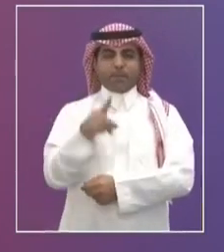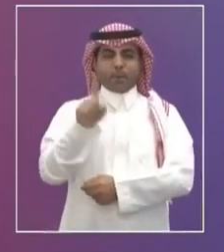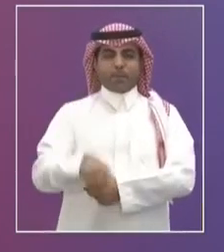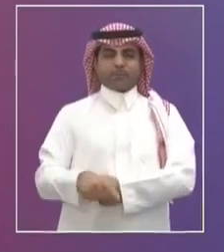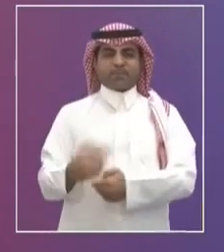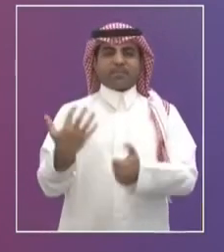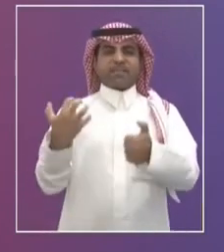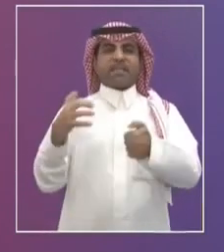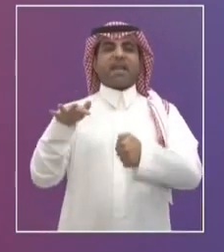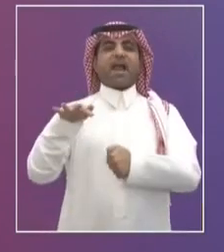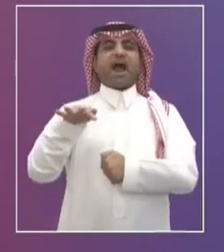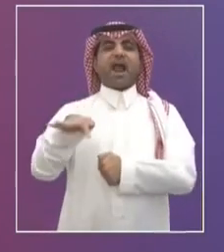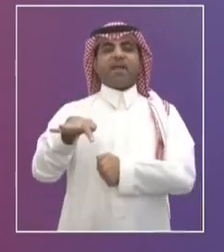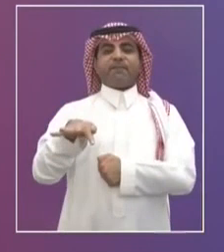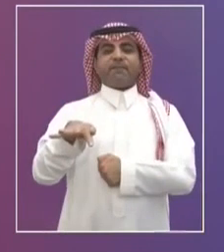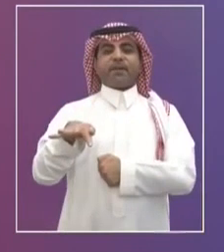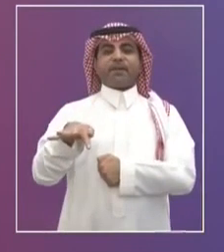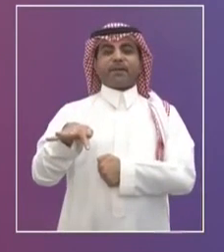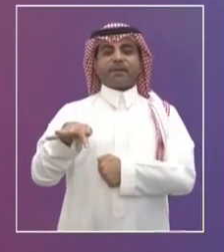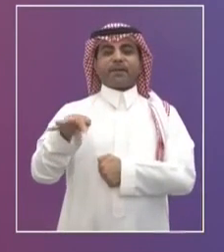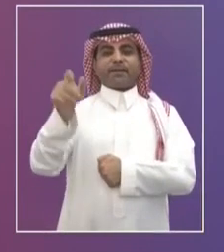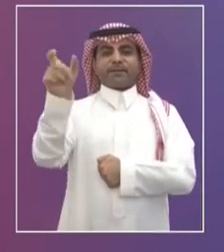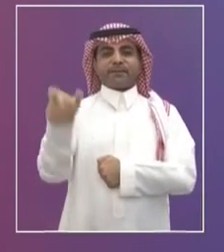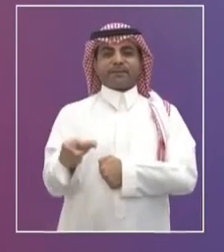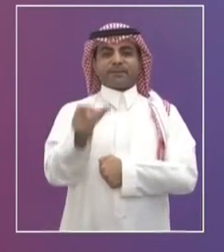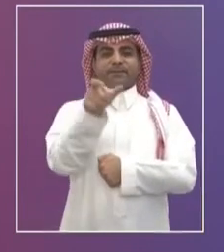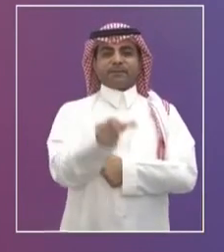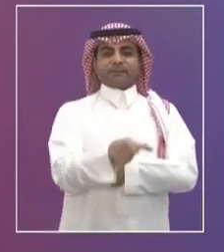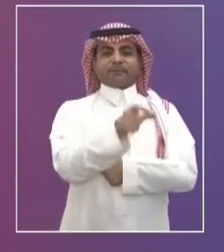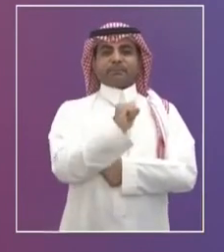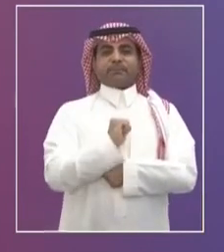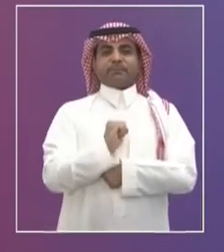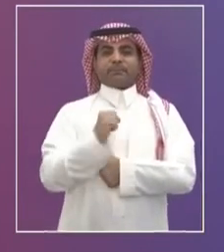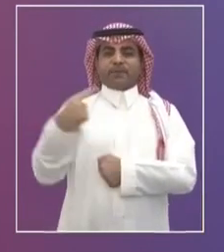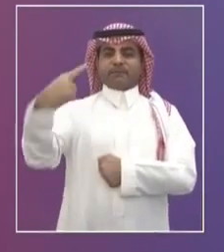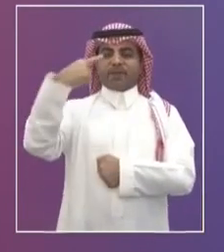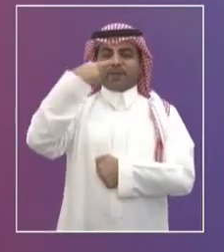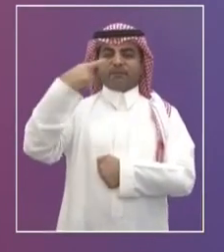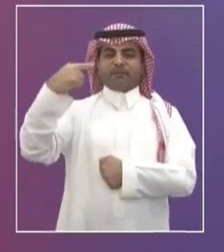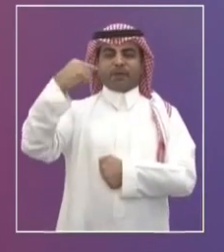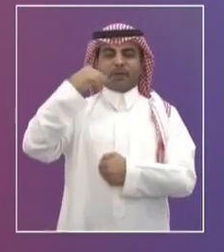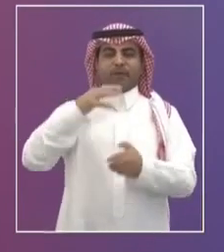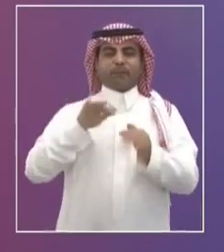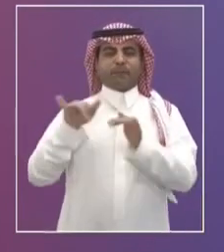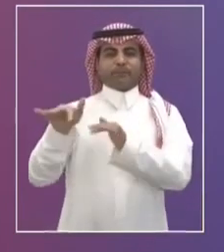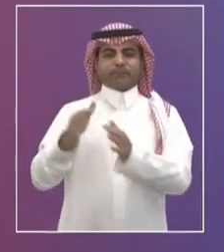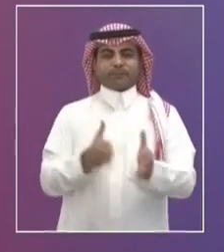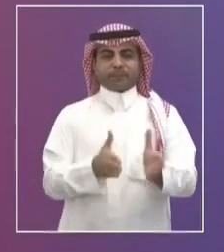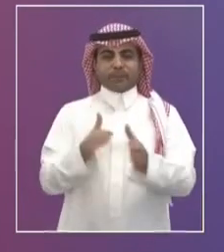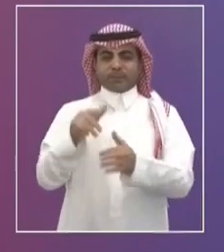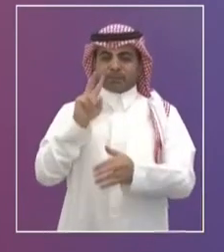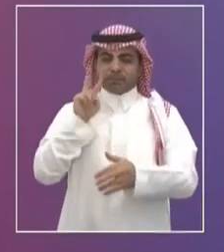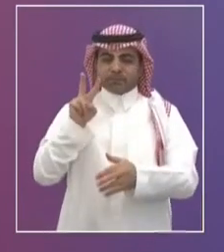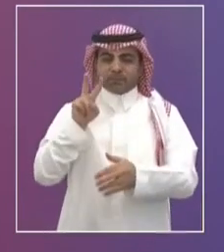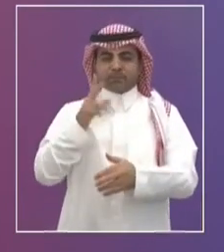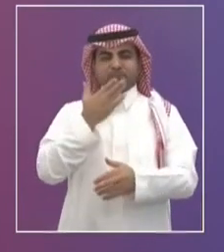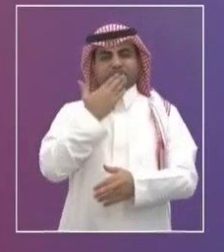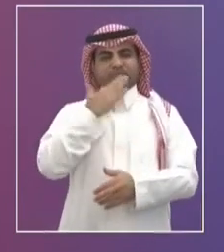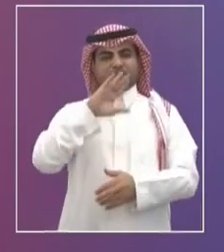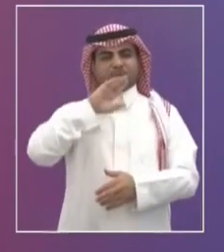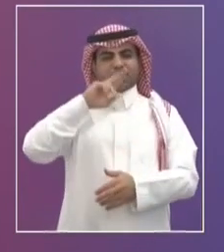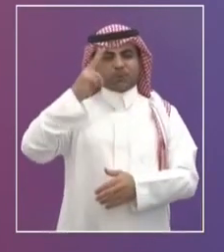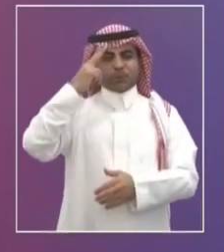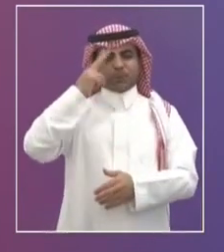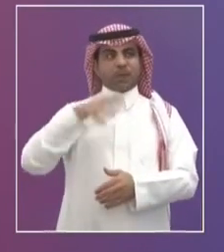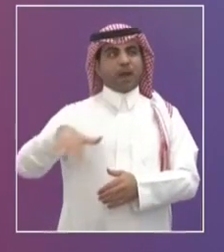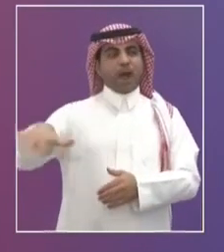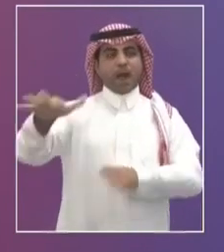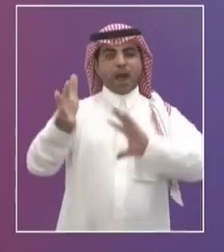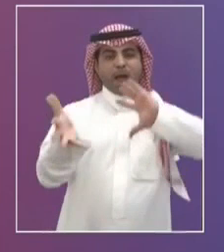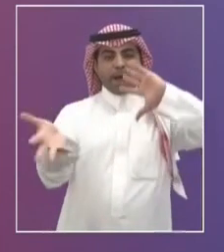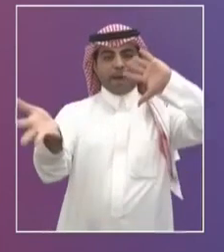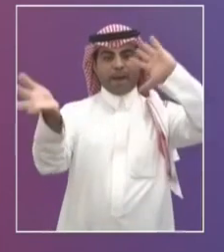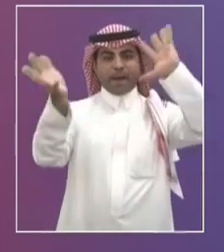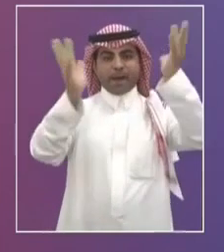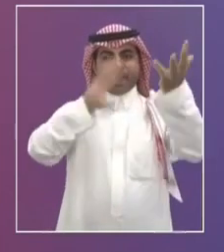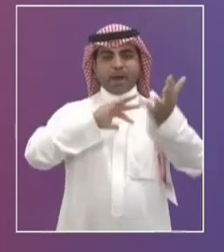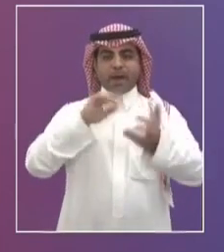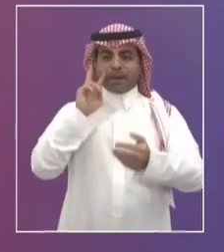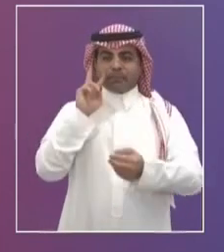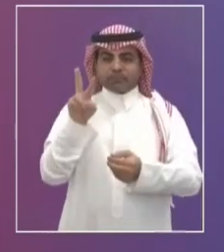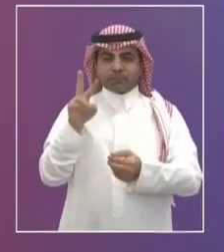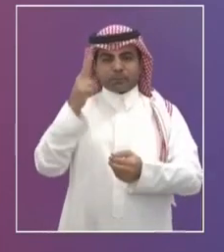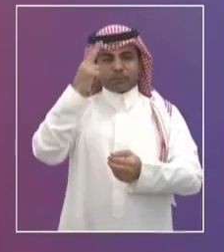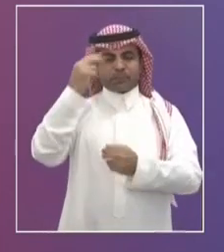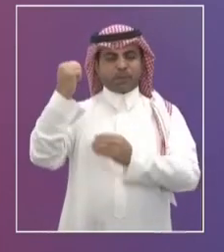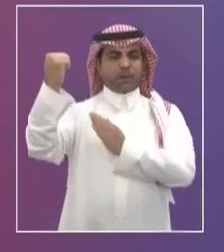اليوم، وبذلك تسهم هذه الفحوصات في أن تجعل المملكة العربية السعودية من بين الدول عالية القوة في